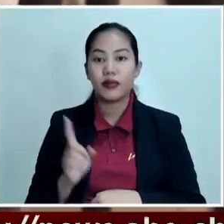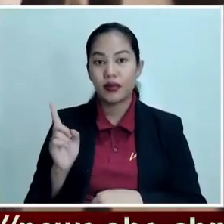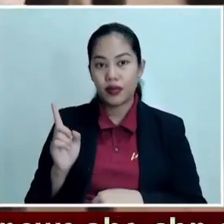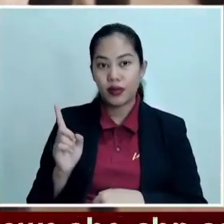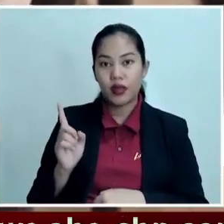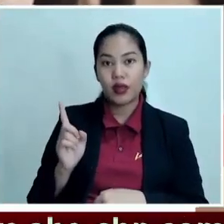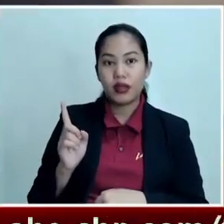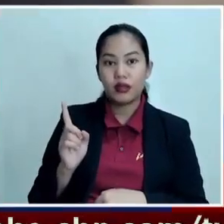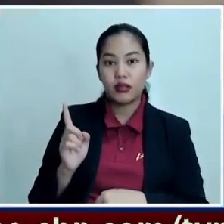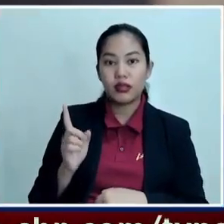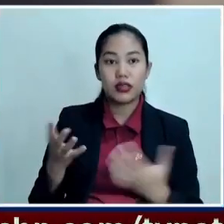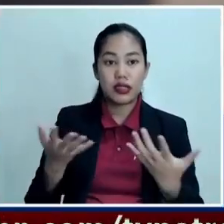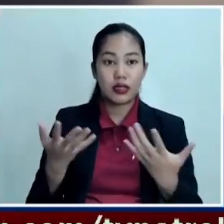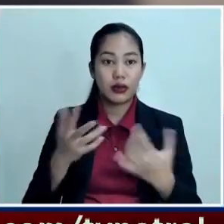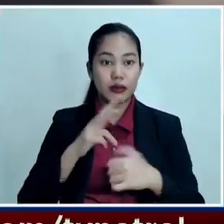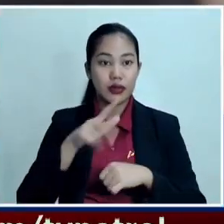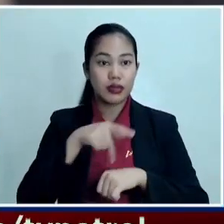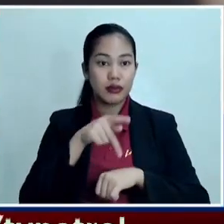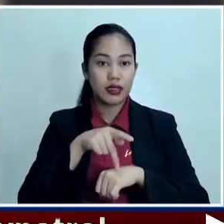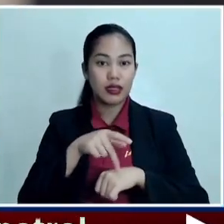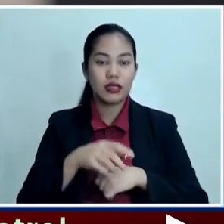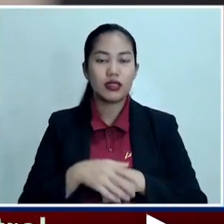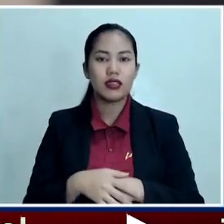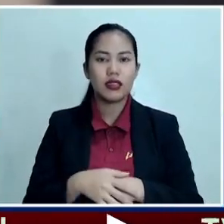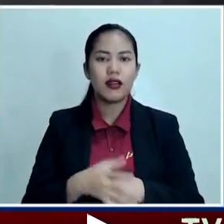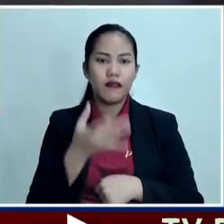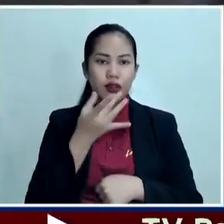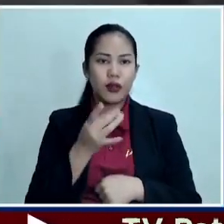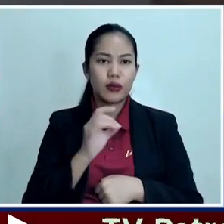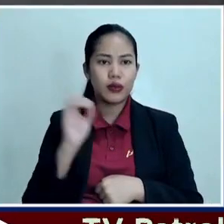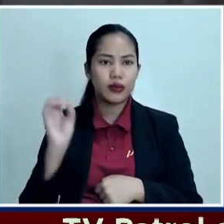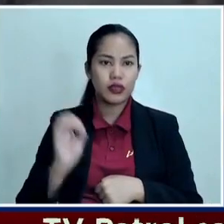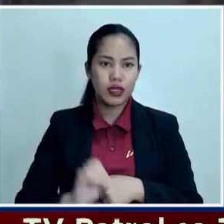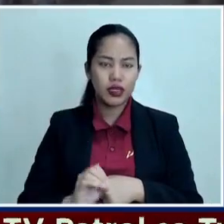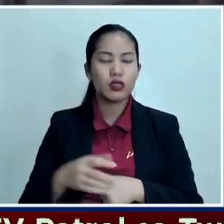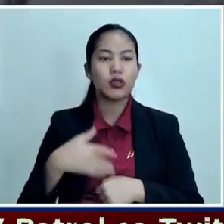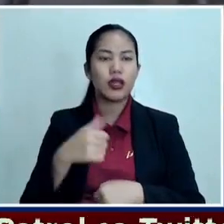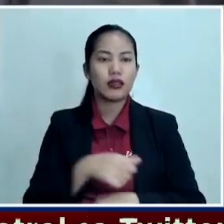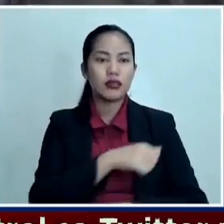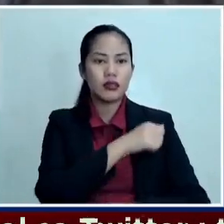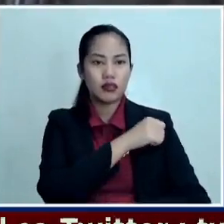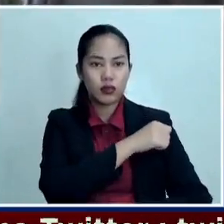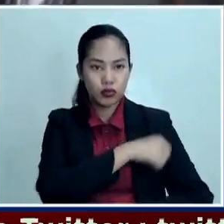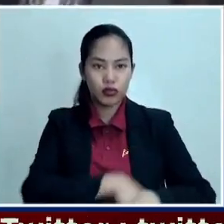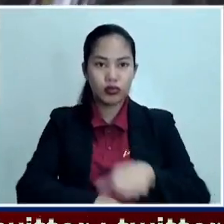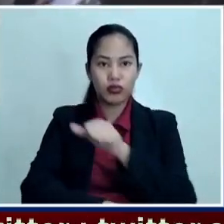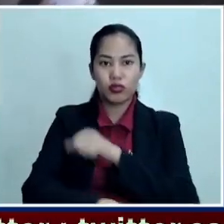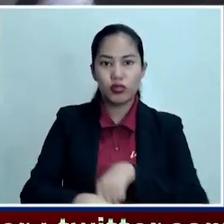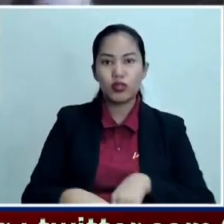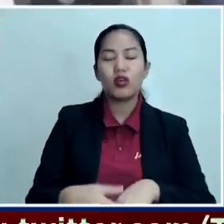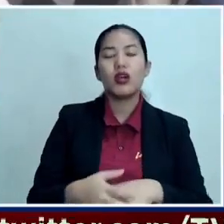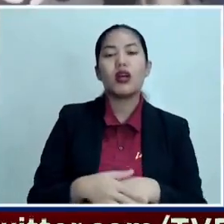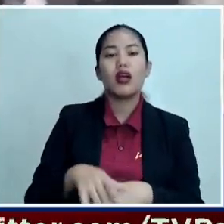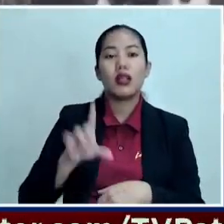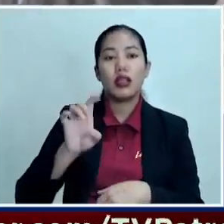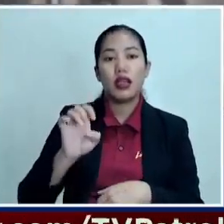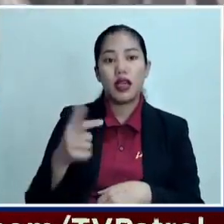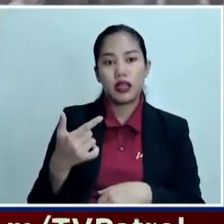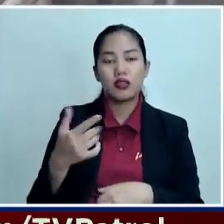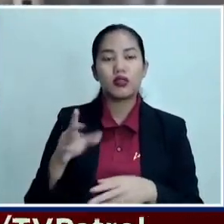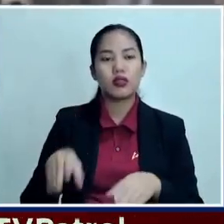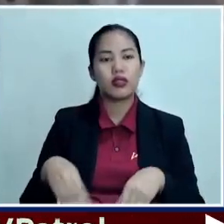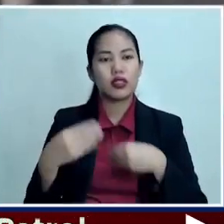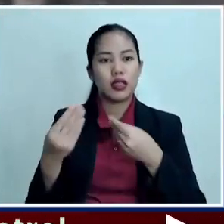Sa Pilipinas, maliit na porsyento lamang ng mga napuputulan ng binti o paa ang nabibigyan ng pagkakataon